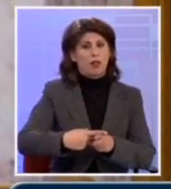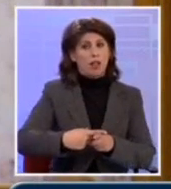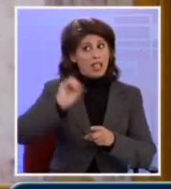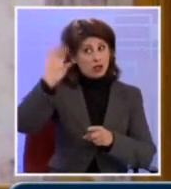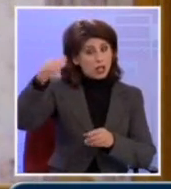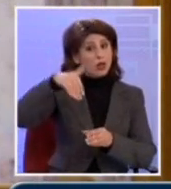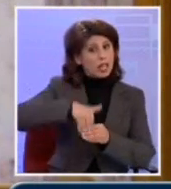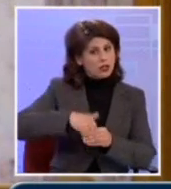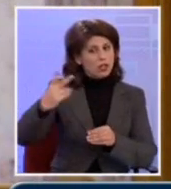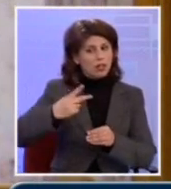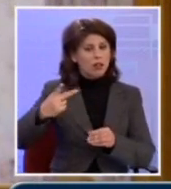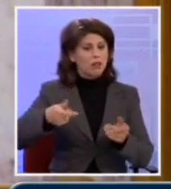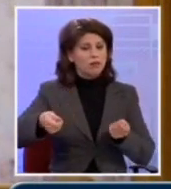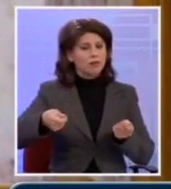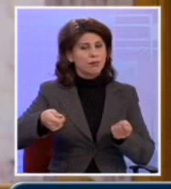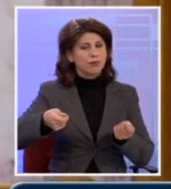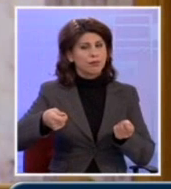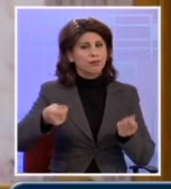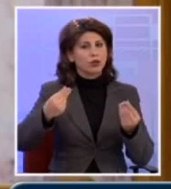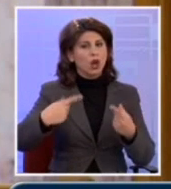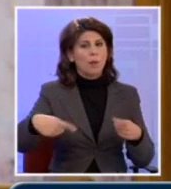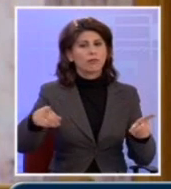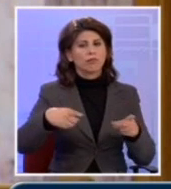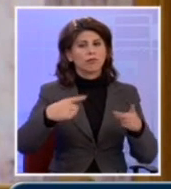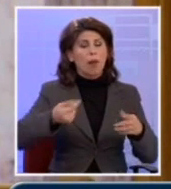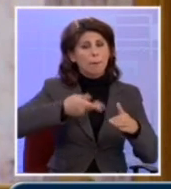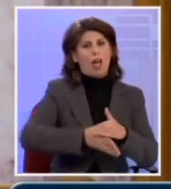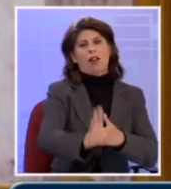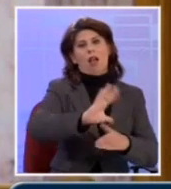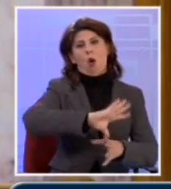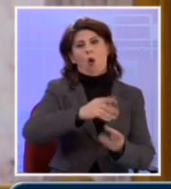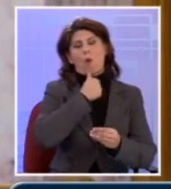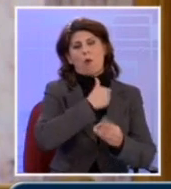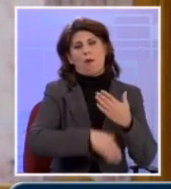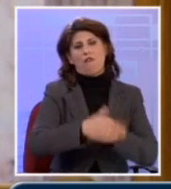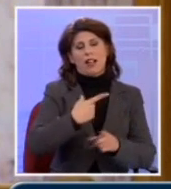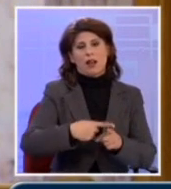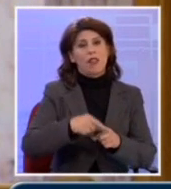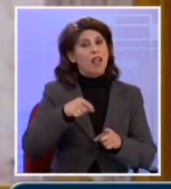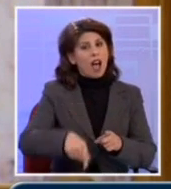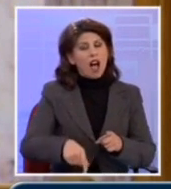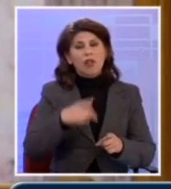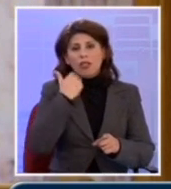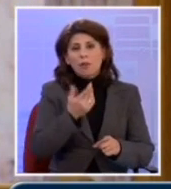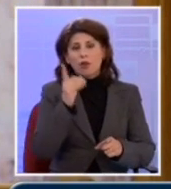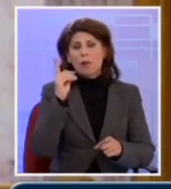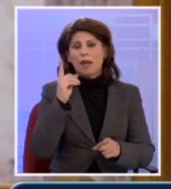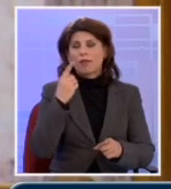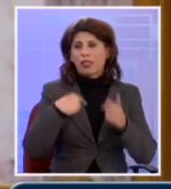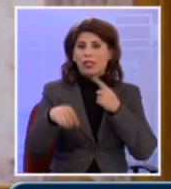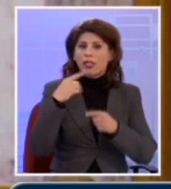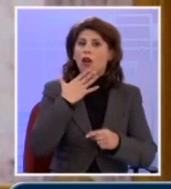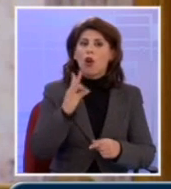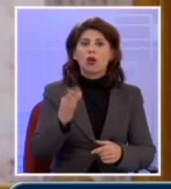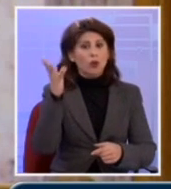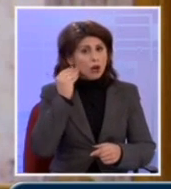βρισκόμαστε μάρτυρες στις αδιάψευστες ομιλίες τους. Θα μπορούσα να δικαιολογήσω, να δικαιολογήσουμε